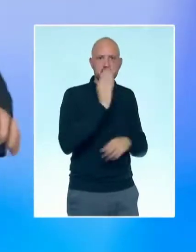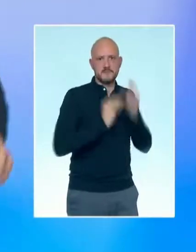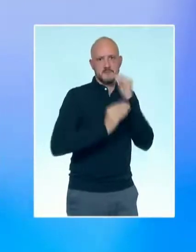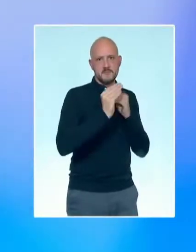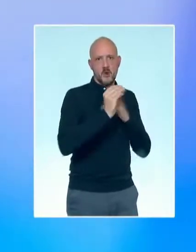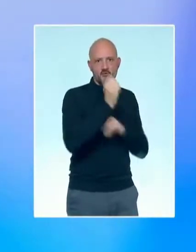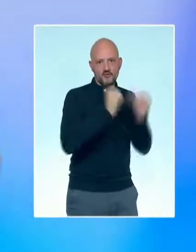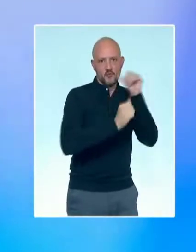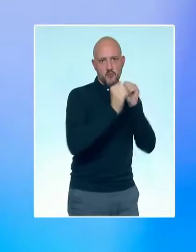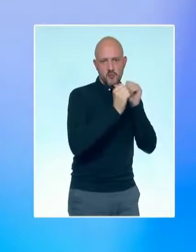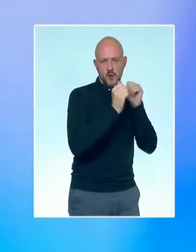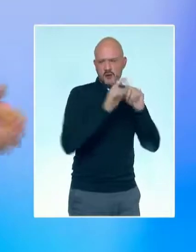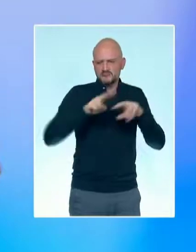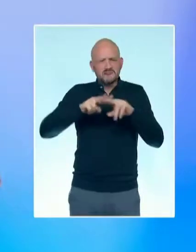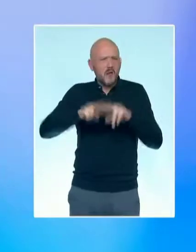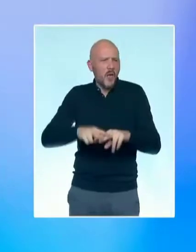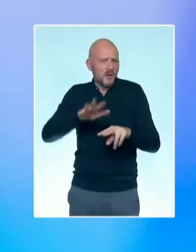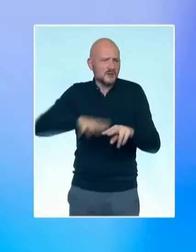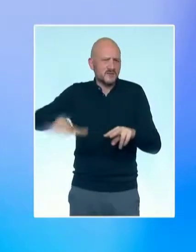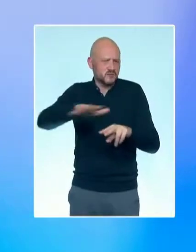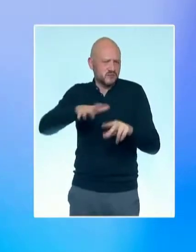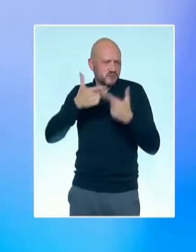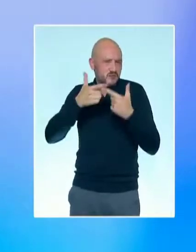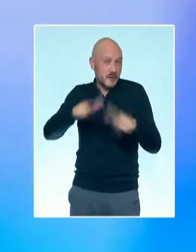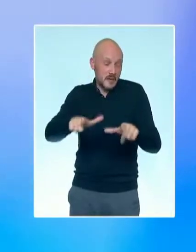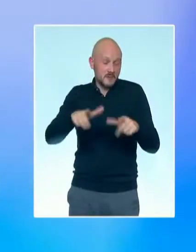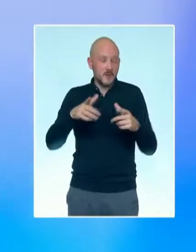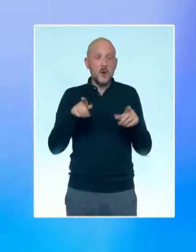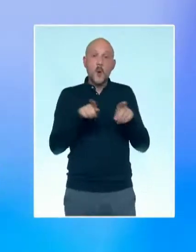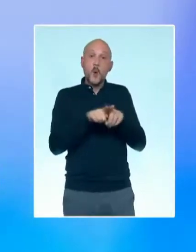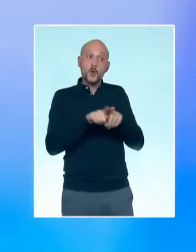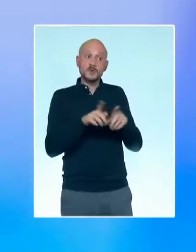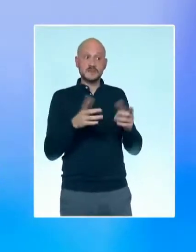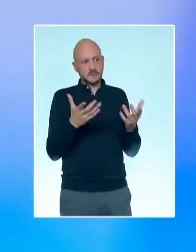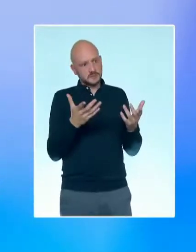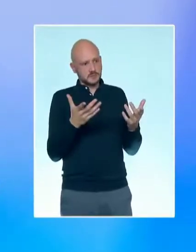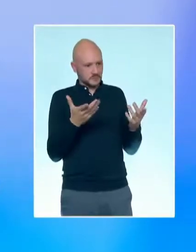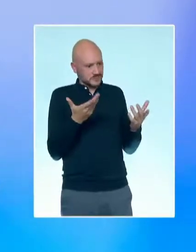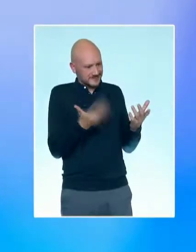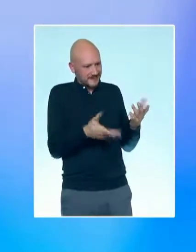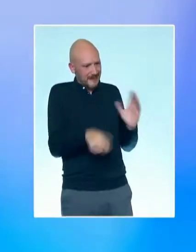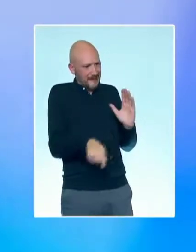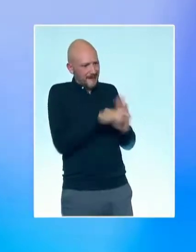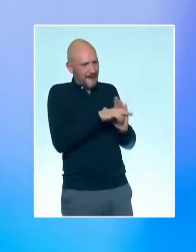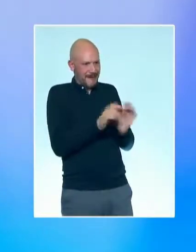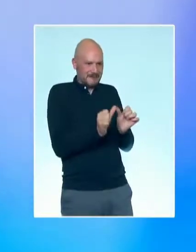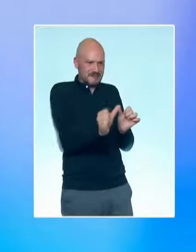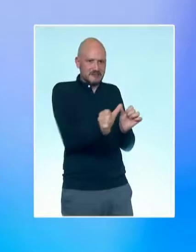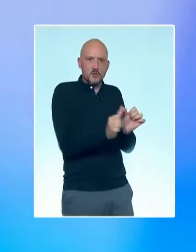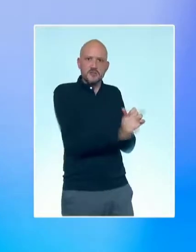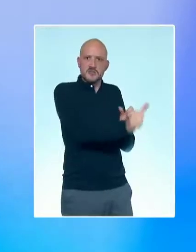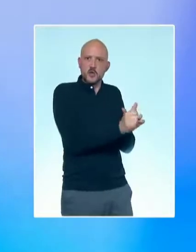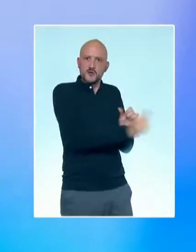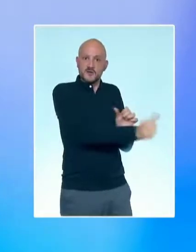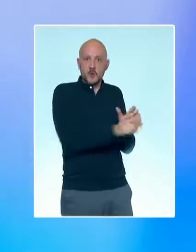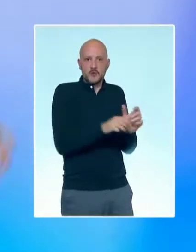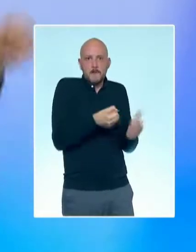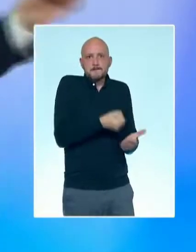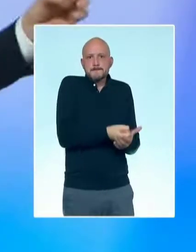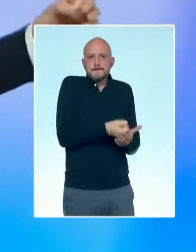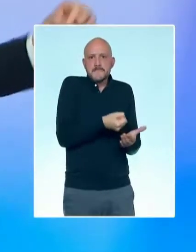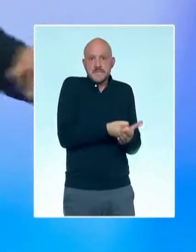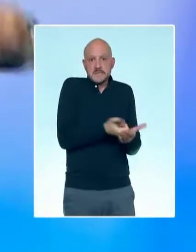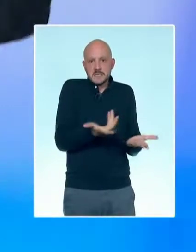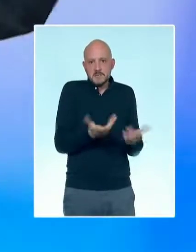puis des règles de distanciation visant à assurer le maximum la sécurité. Bon. Et si ce n'est pas possible,